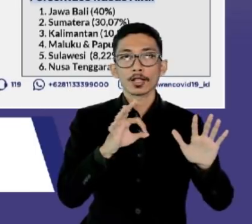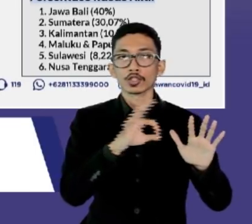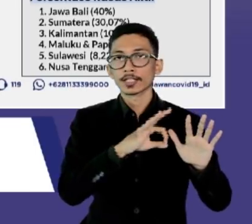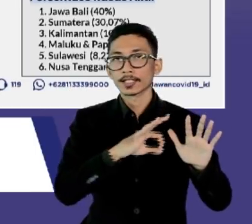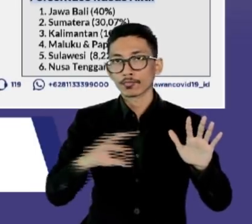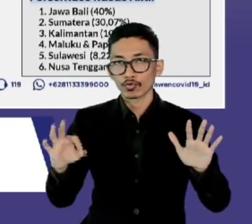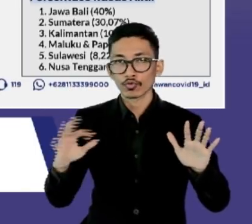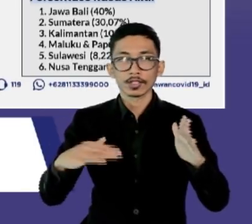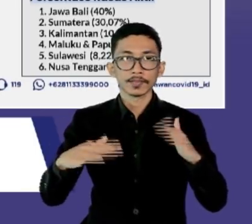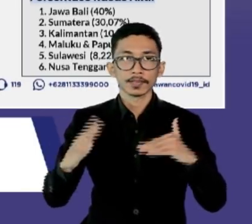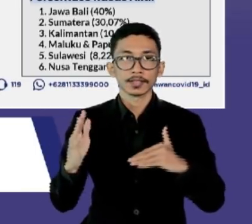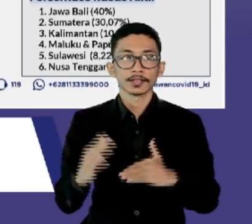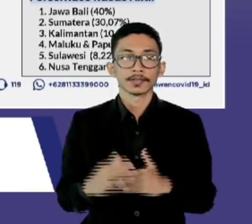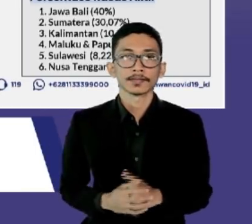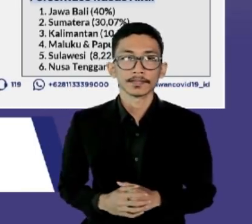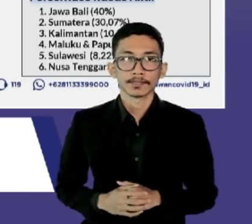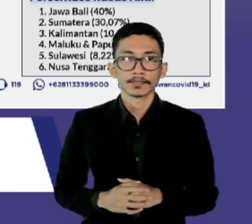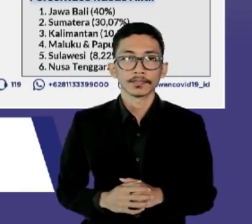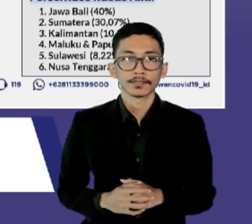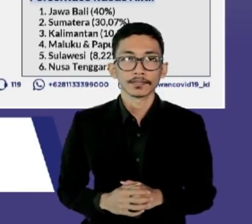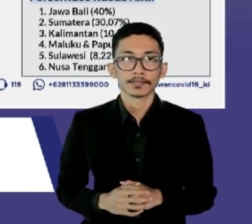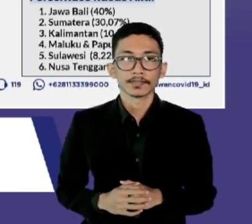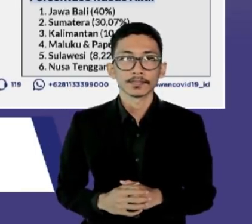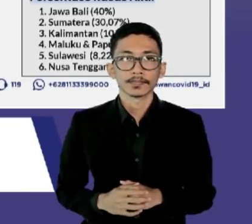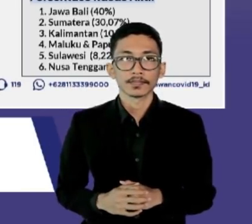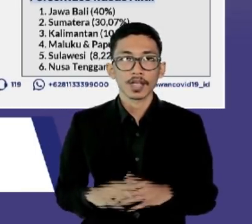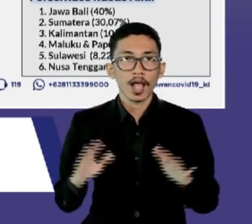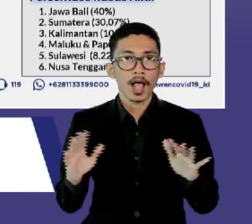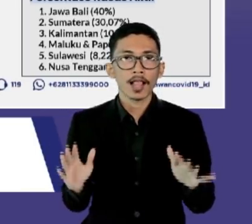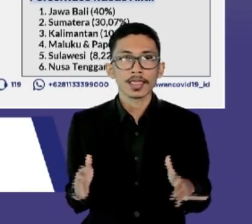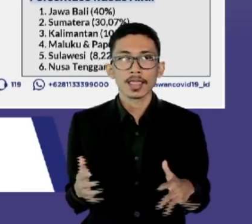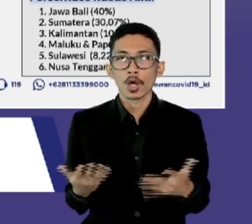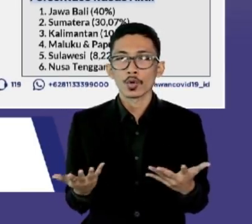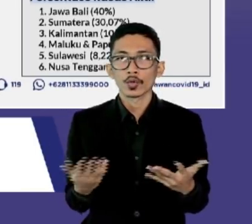2.639.490 kasus atau